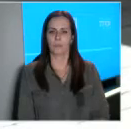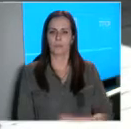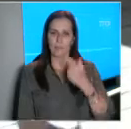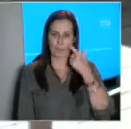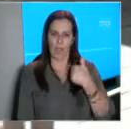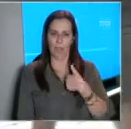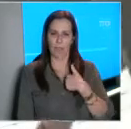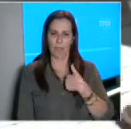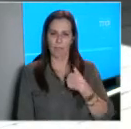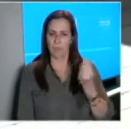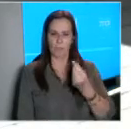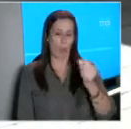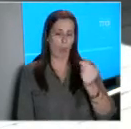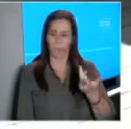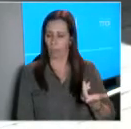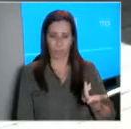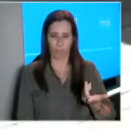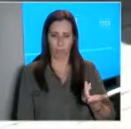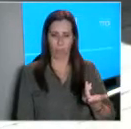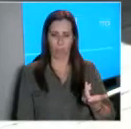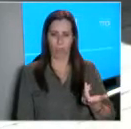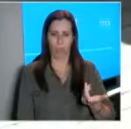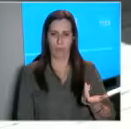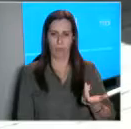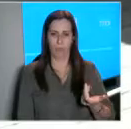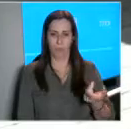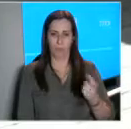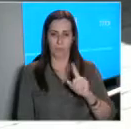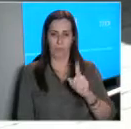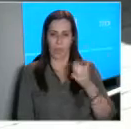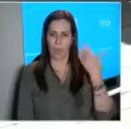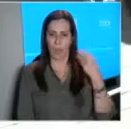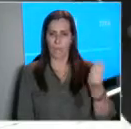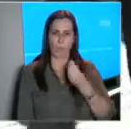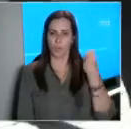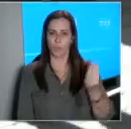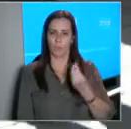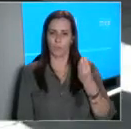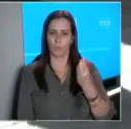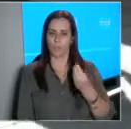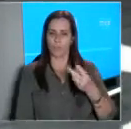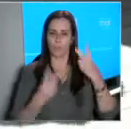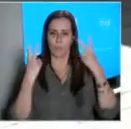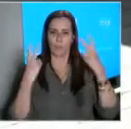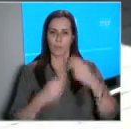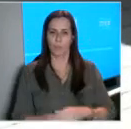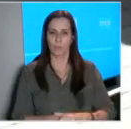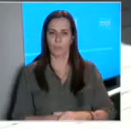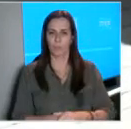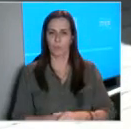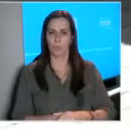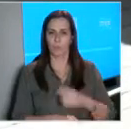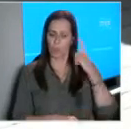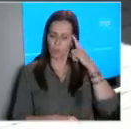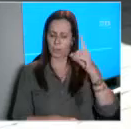נראה לי עניין זניח, כי זה לא היה משהו משמעותי. יודעים את הדעות